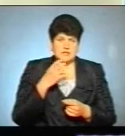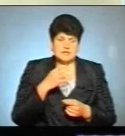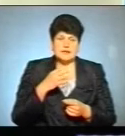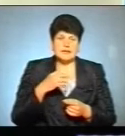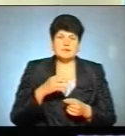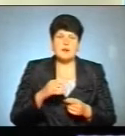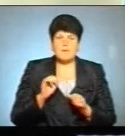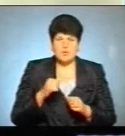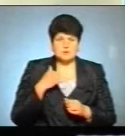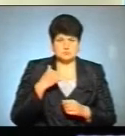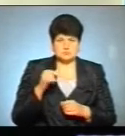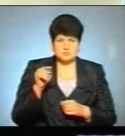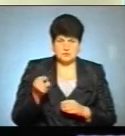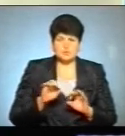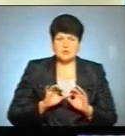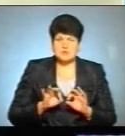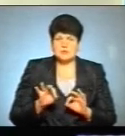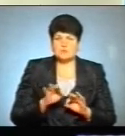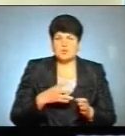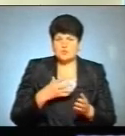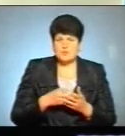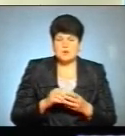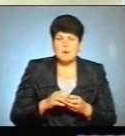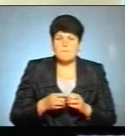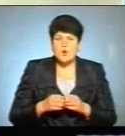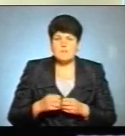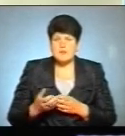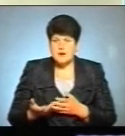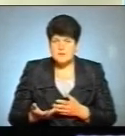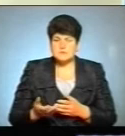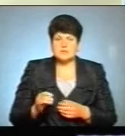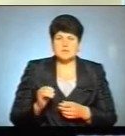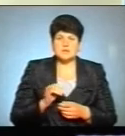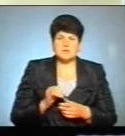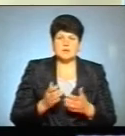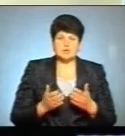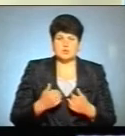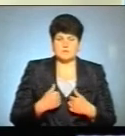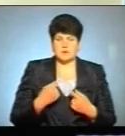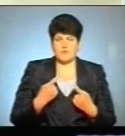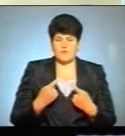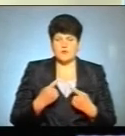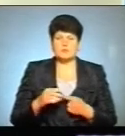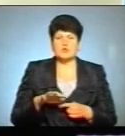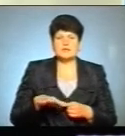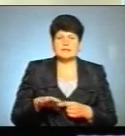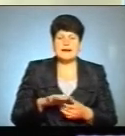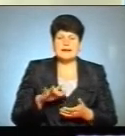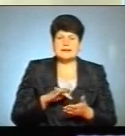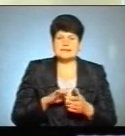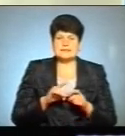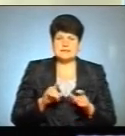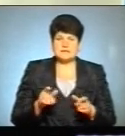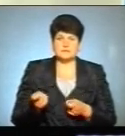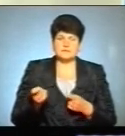неї зателефонувати, розказати про свою проблему. І щодо, власне, якщо ми говоримо про територіальні центри, щодо